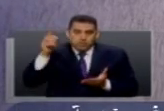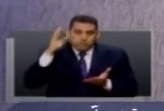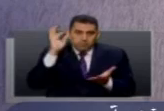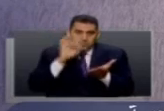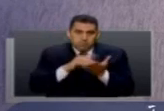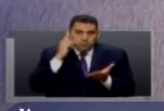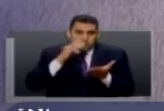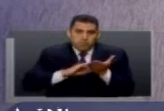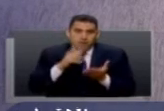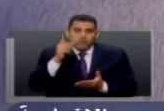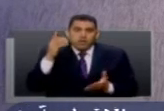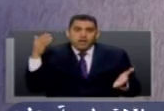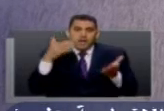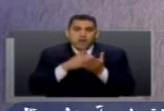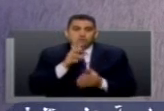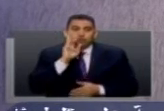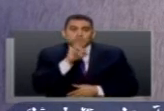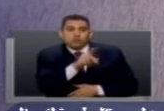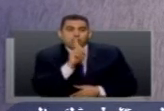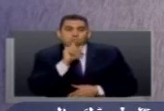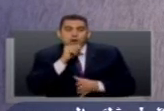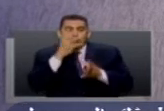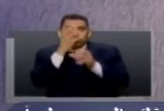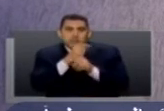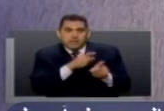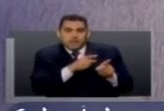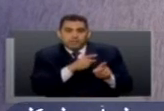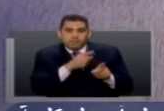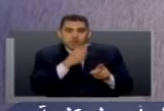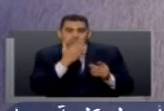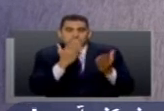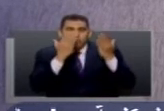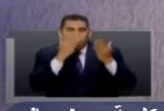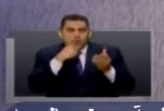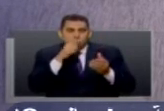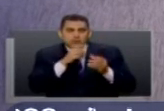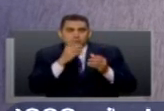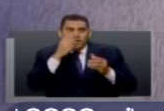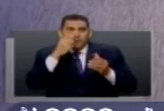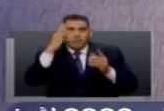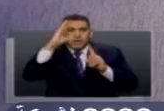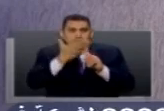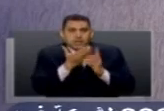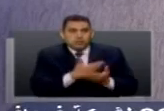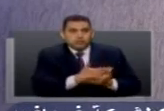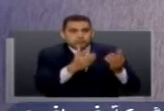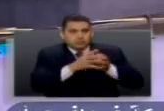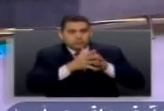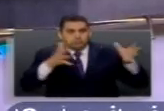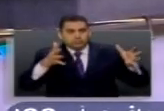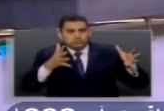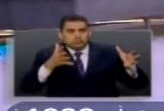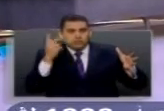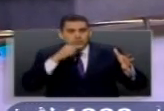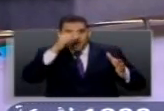هذا الرجل لما راى النبي صلى الله عليه واله وسلم قد صدع بدعوته وراى انه مع بقيه زعماء